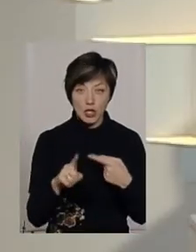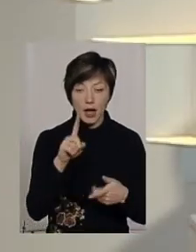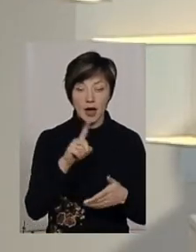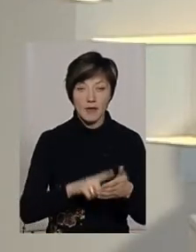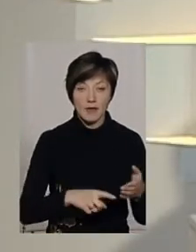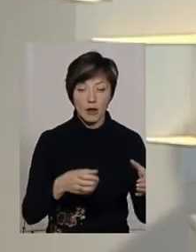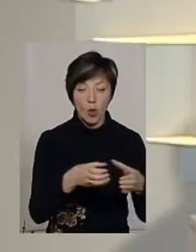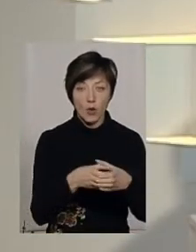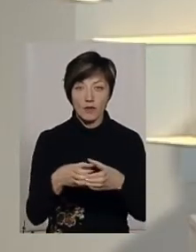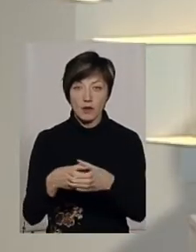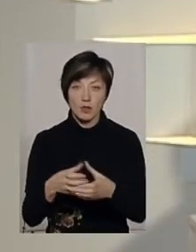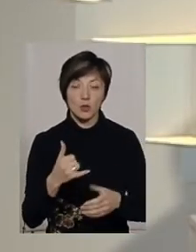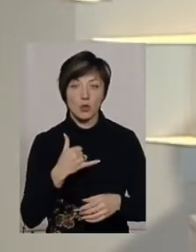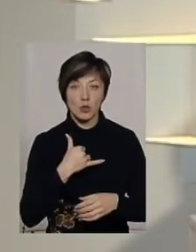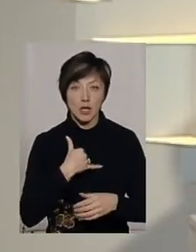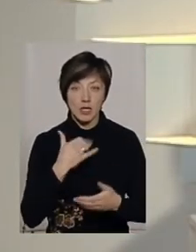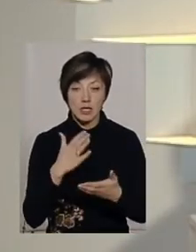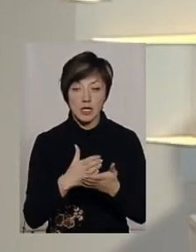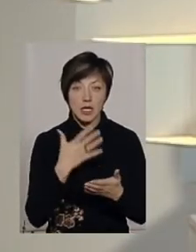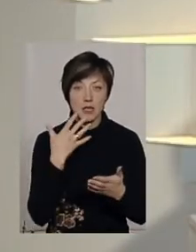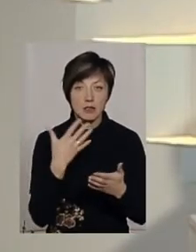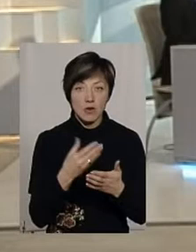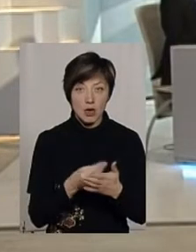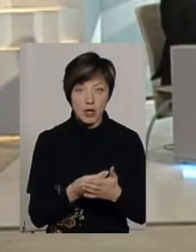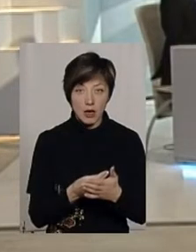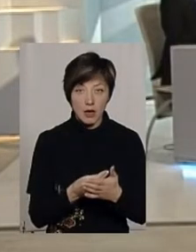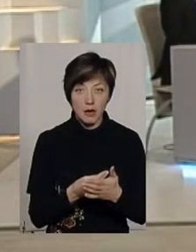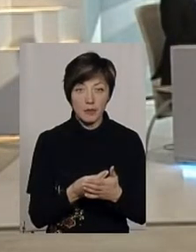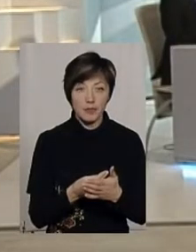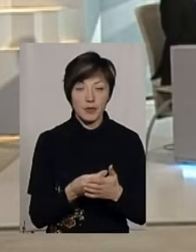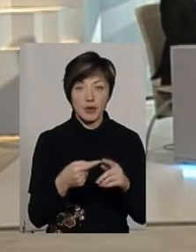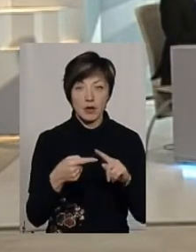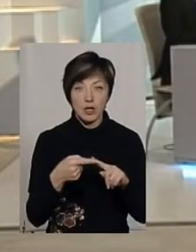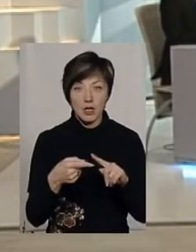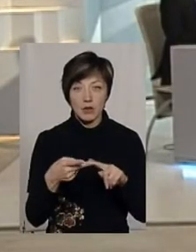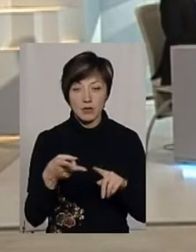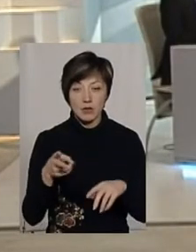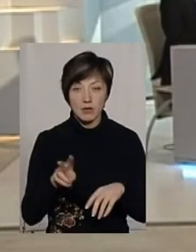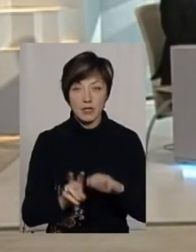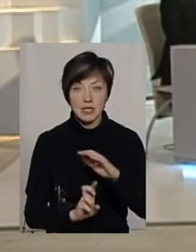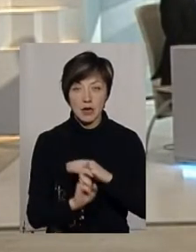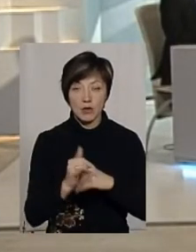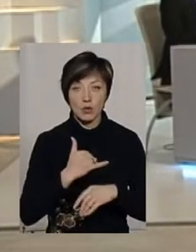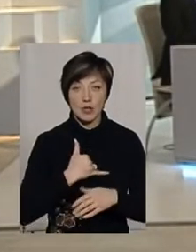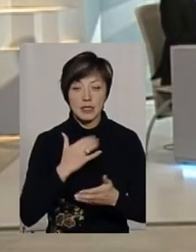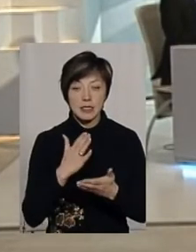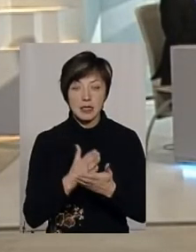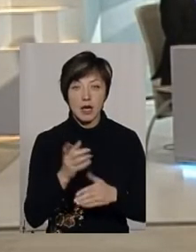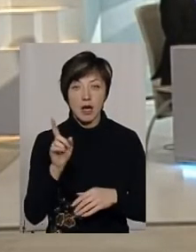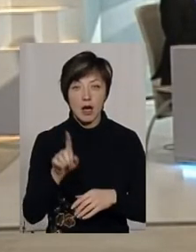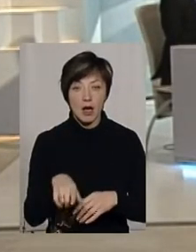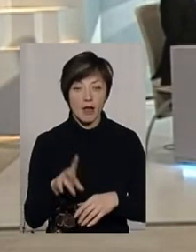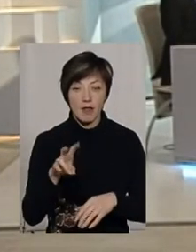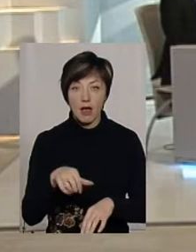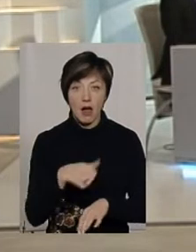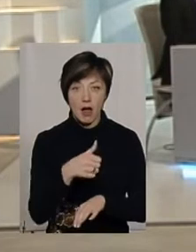релігійні конфесії. У нас є своя теж, одна і друга, дві сьогодні церкви в нас є. Хай та вже буде